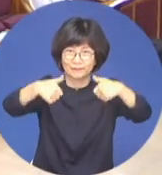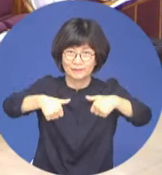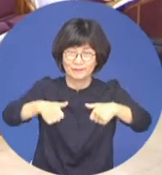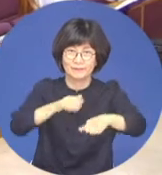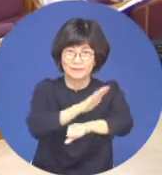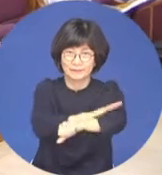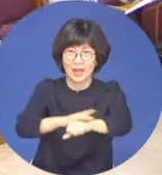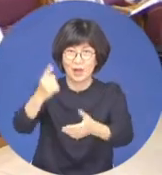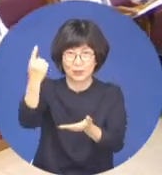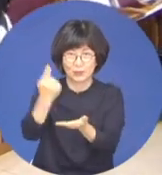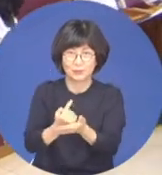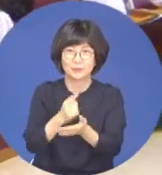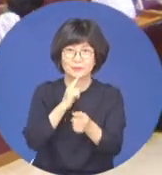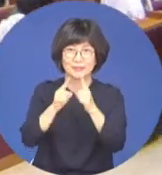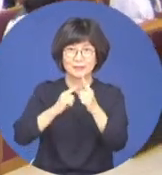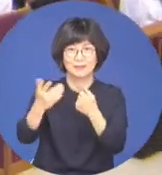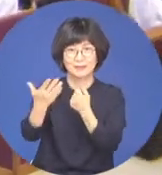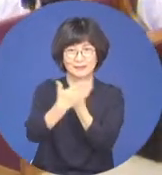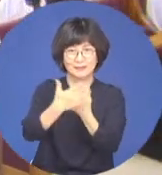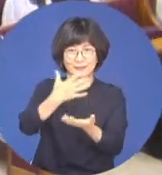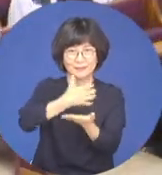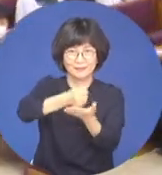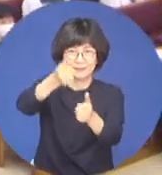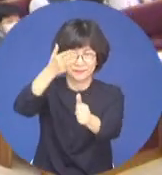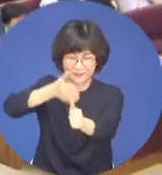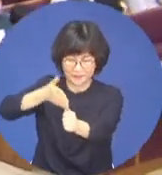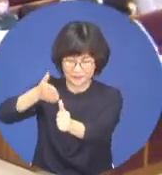말씀의 은혜 받으십시오. 축복하겠습니다.